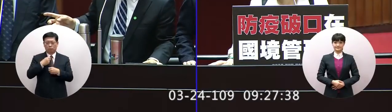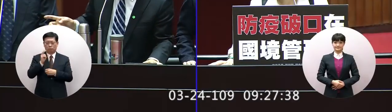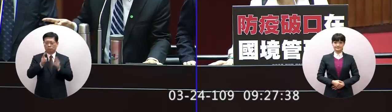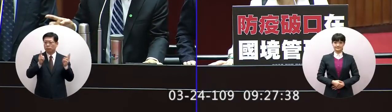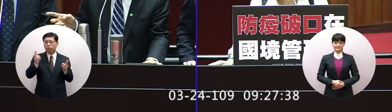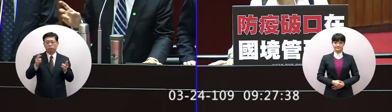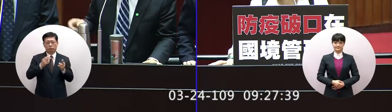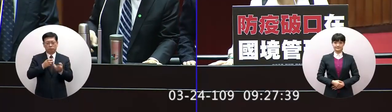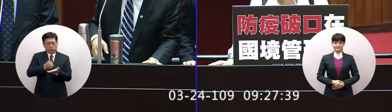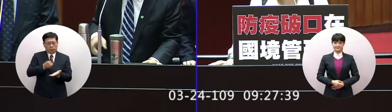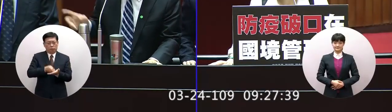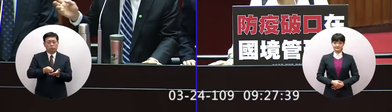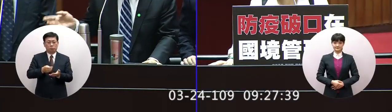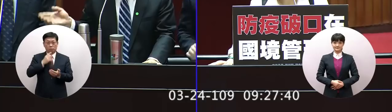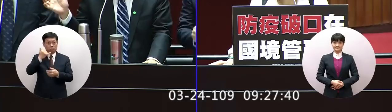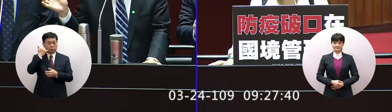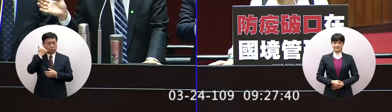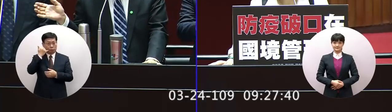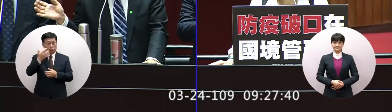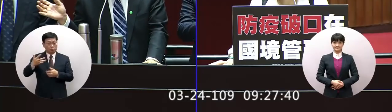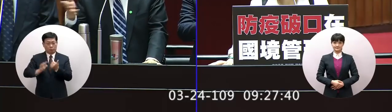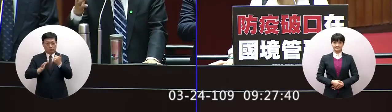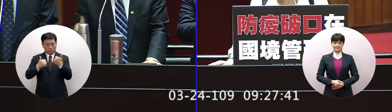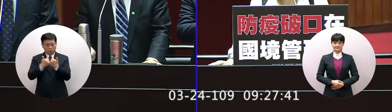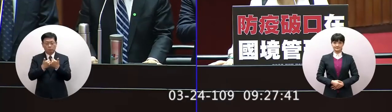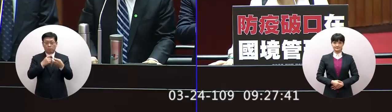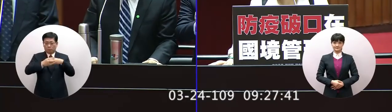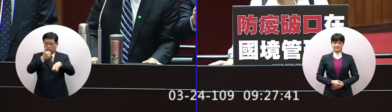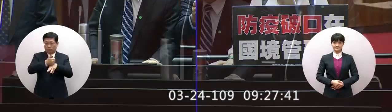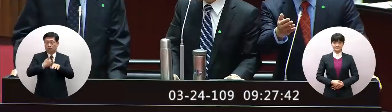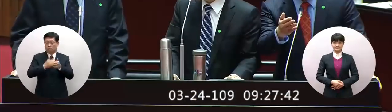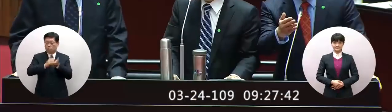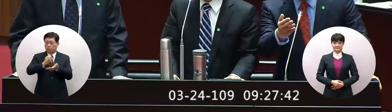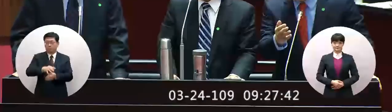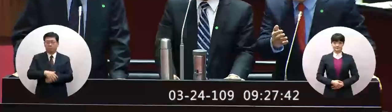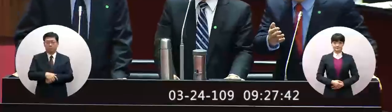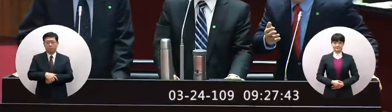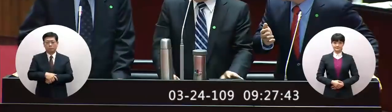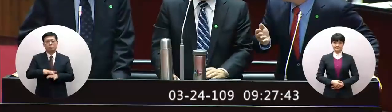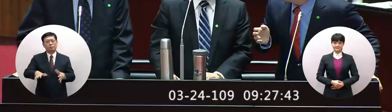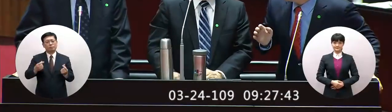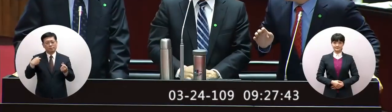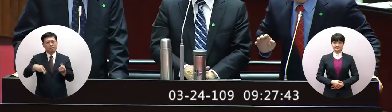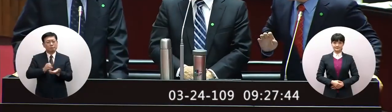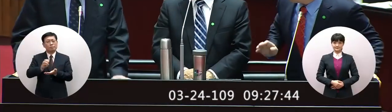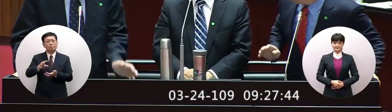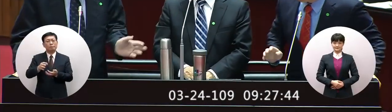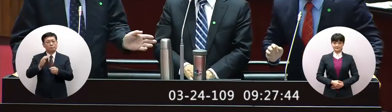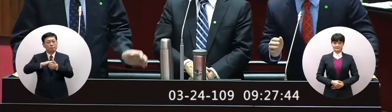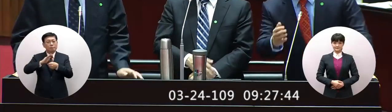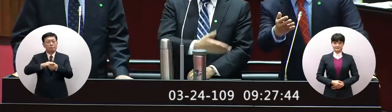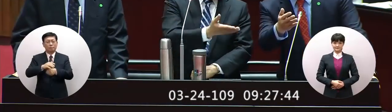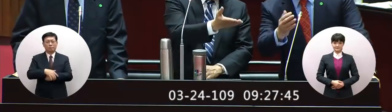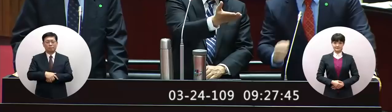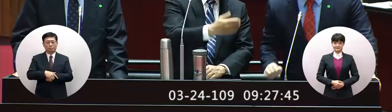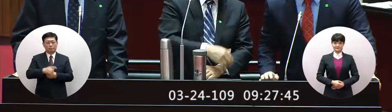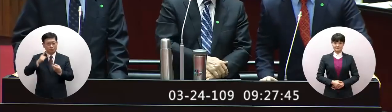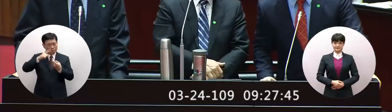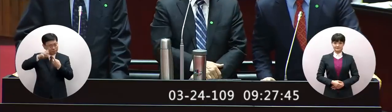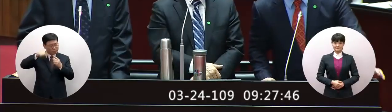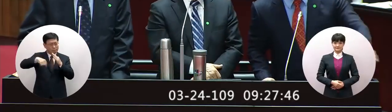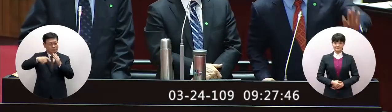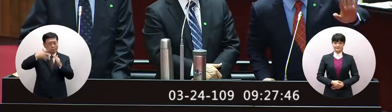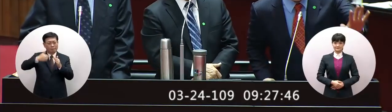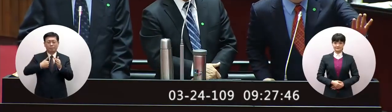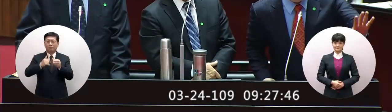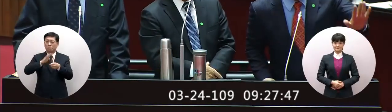特别要求啊，海洋委员会，我们主委给你报告。 行，我搞委员完了报告。 好， 对不起，那院长，我先简单